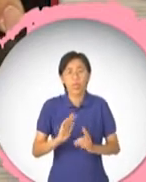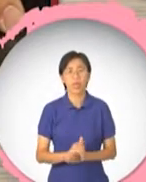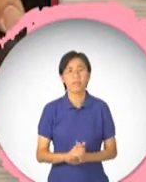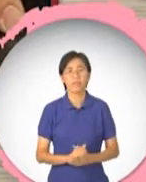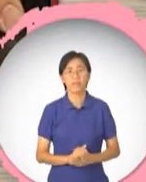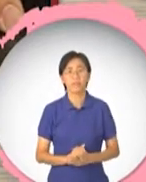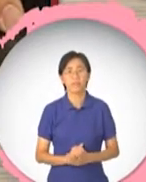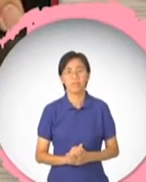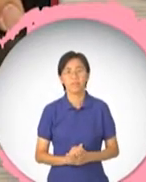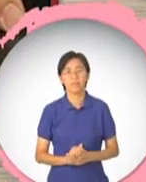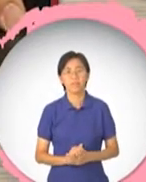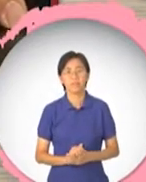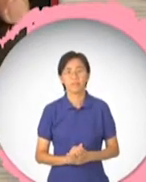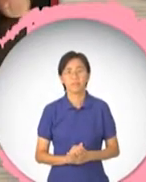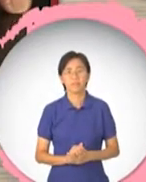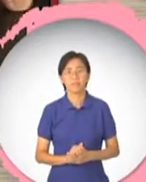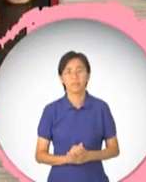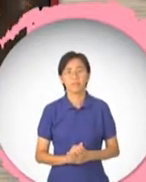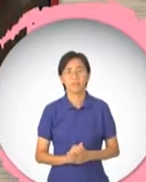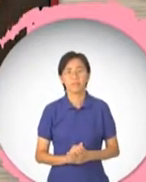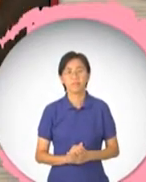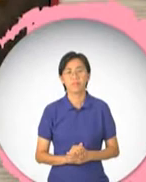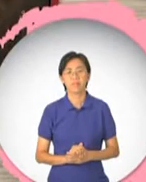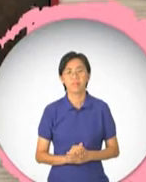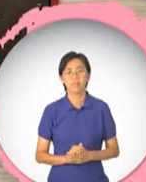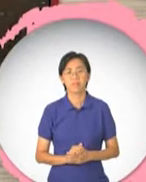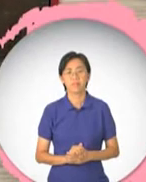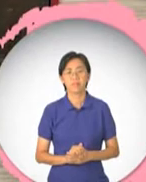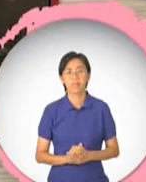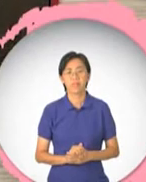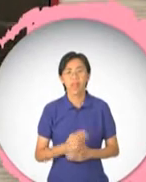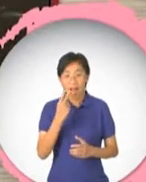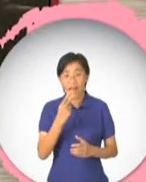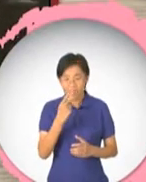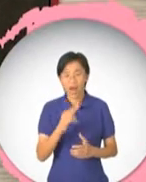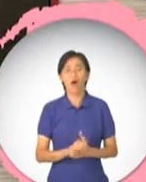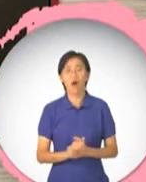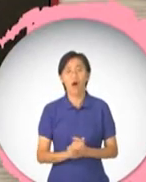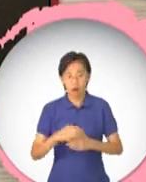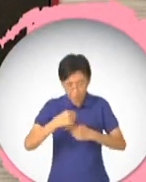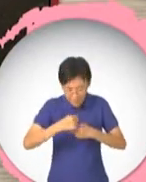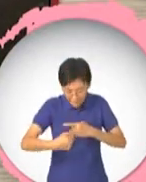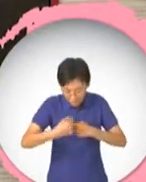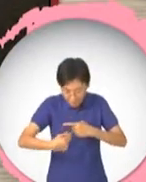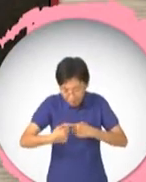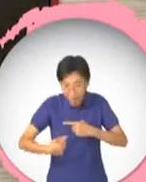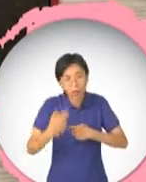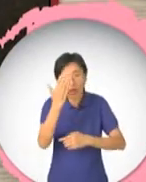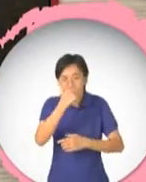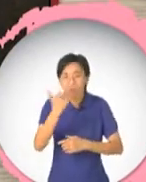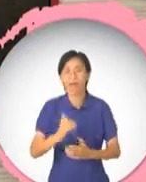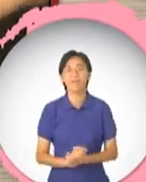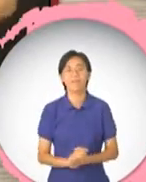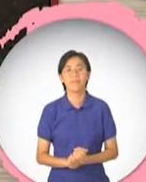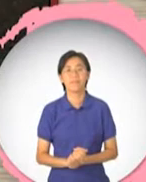แป้งไปด้วยนะคะ ถ้ามันทับกันพอดีมันก็จะเห็นรอยสวยนะครับ ถ้าเกิดต้องการให้เห็นรอยชัดเนี่ยเวลาเรา